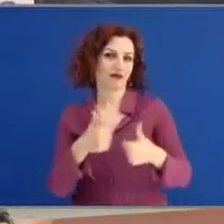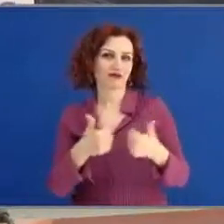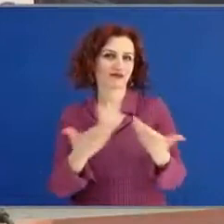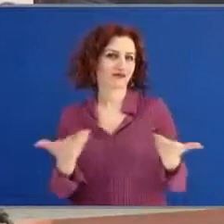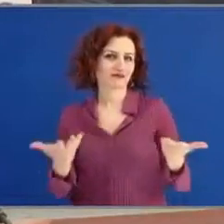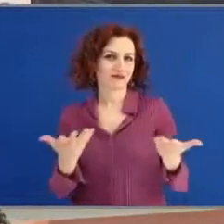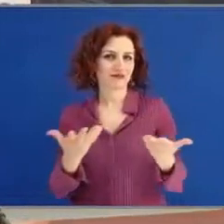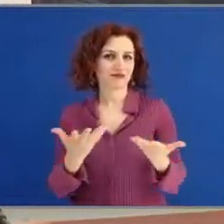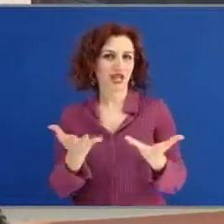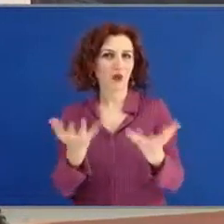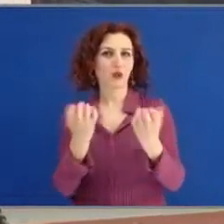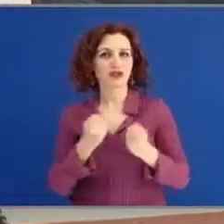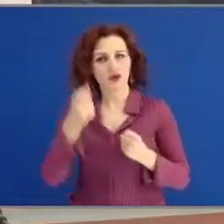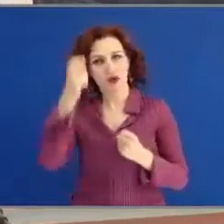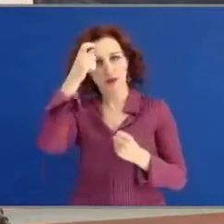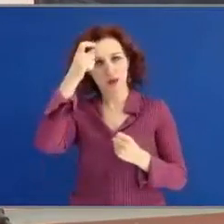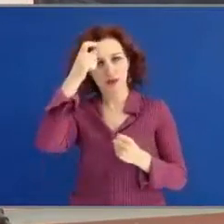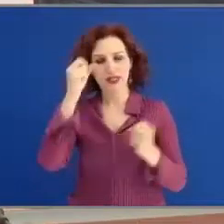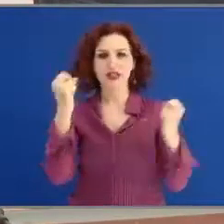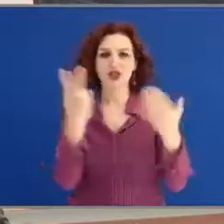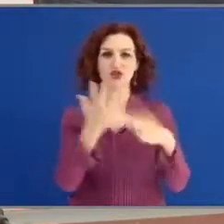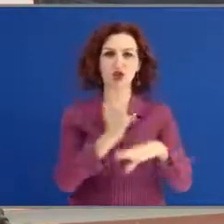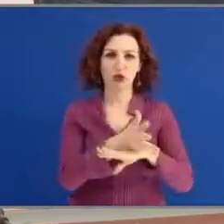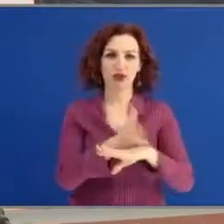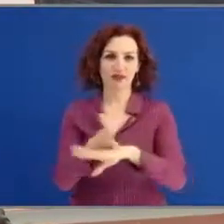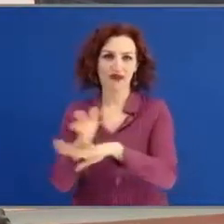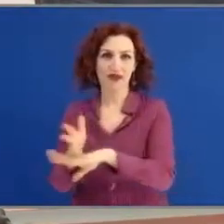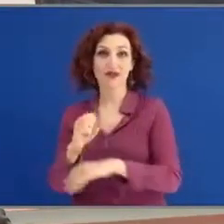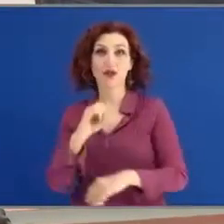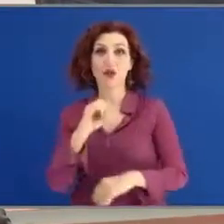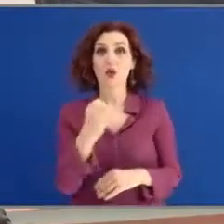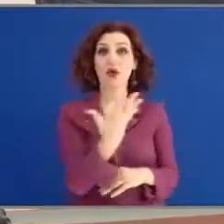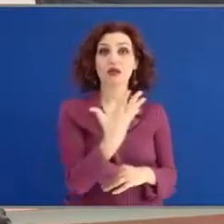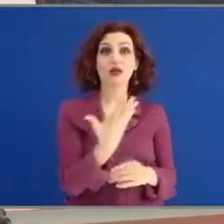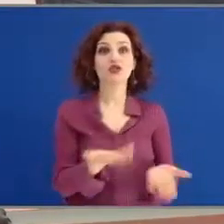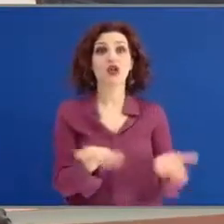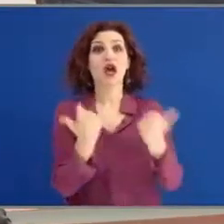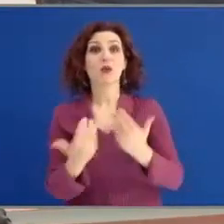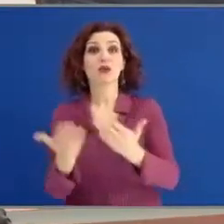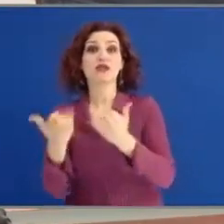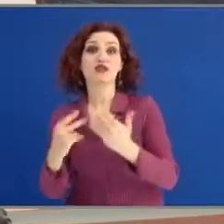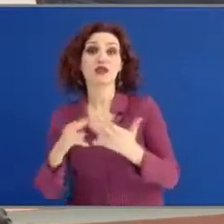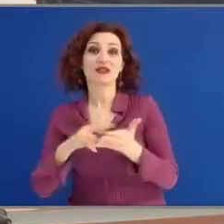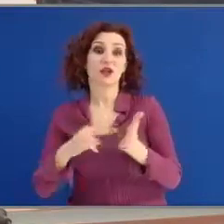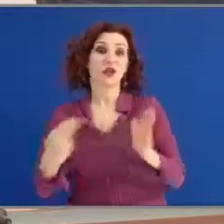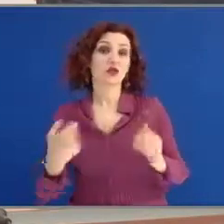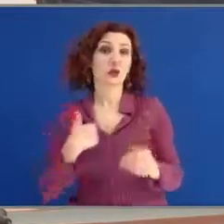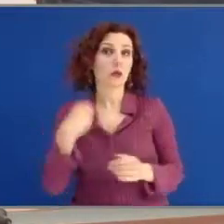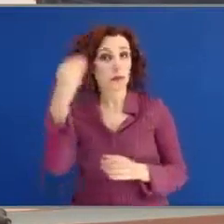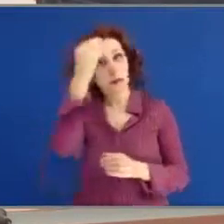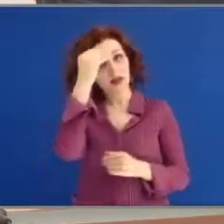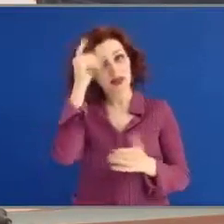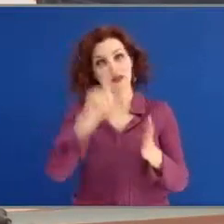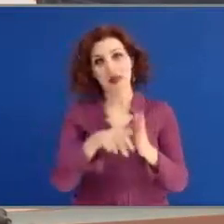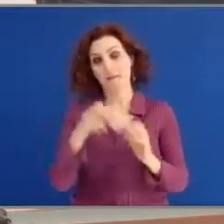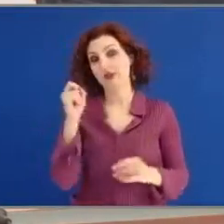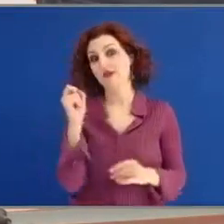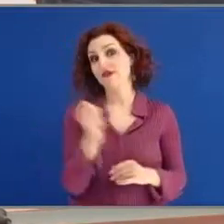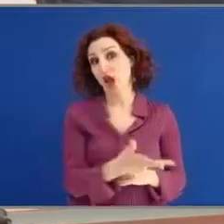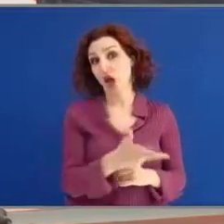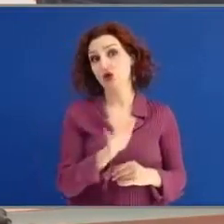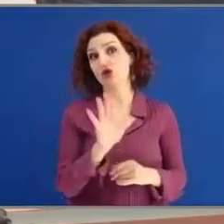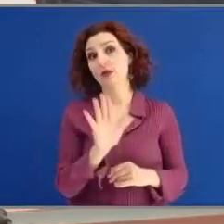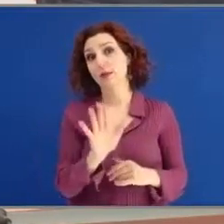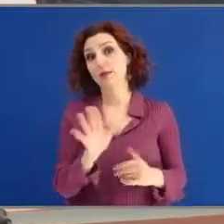18 interventi, 14 dei quali riguardano acquisizioni di tecnologie, per cui noi ci aspettiamo tempi rapidi, ovviamente compatibilmente con le